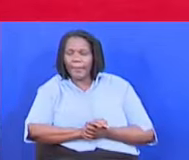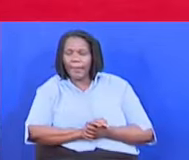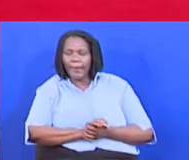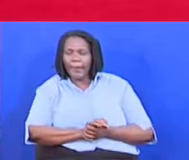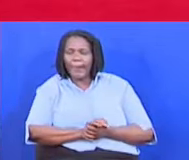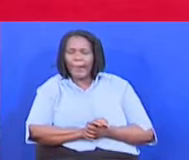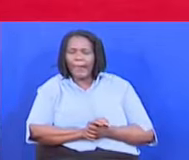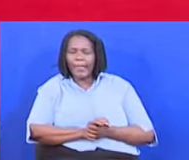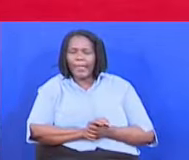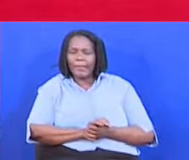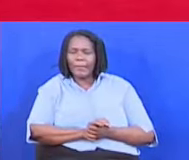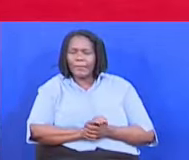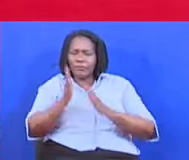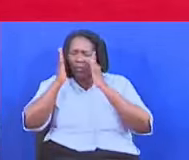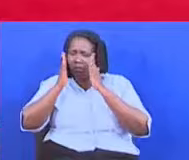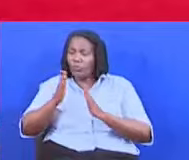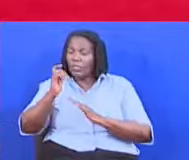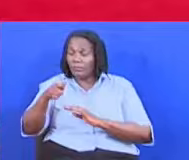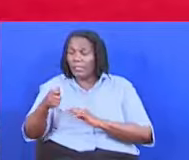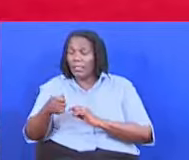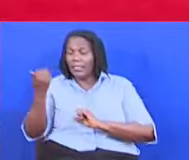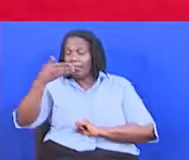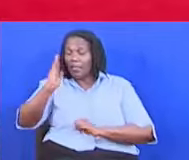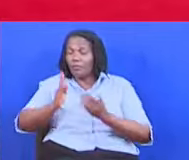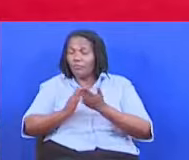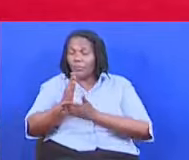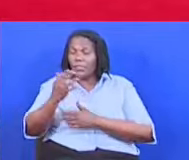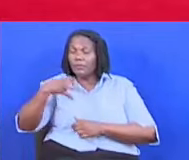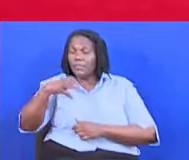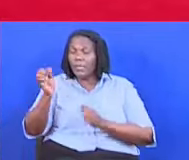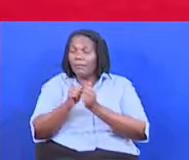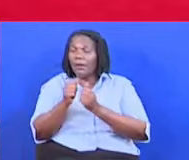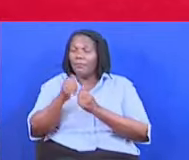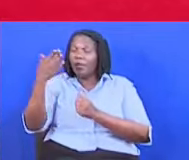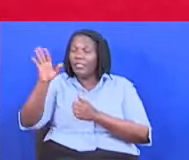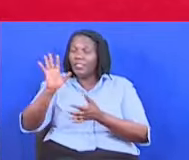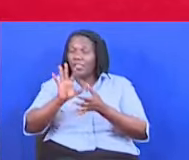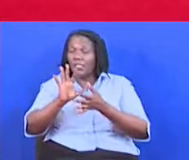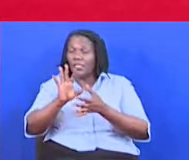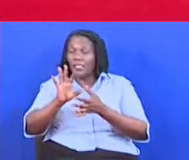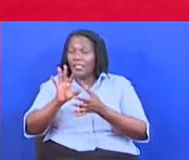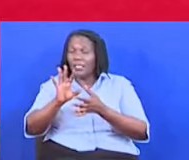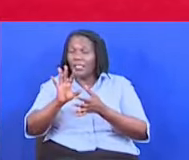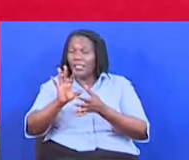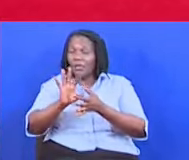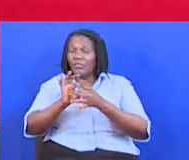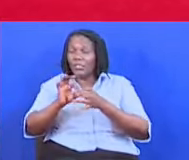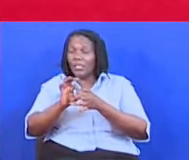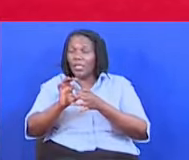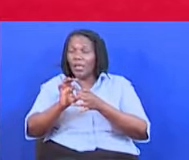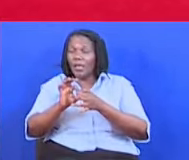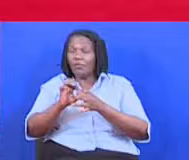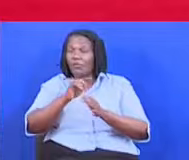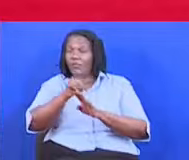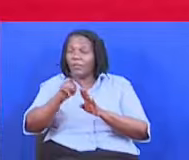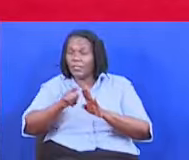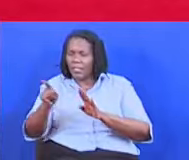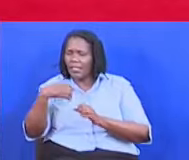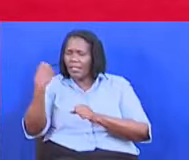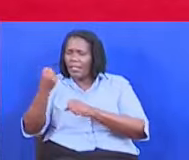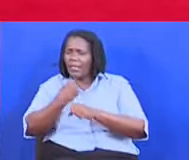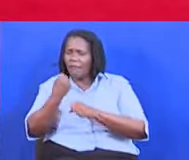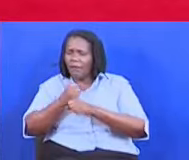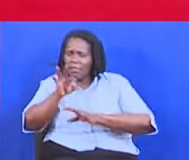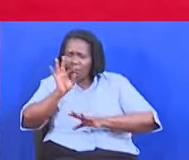Mheshimiwa Speaker, serikali kupitia Wizara ya Mambo ya Nje na Ushirikiano wa Afrika Mashariki hufanya uchambuzi wa kimkakati